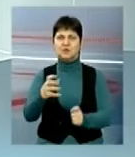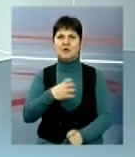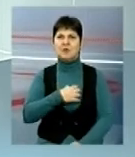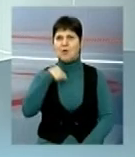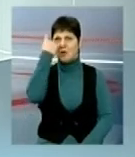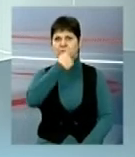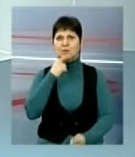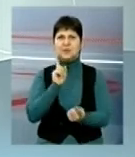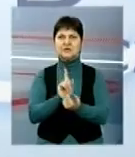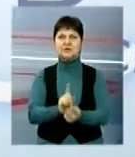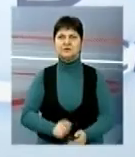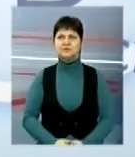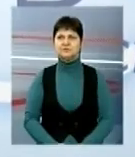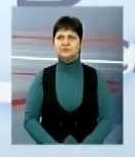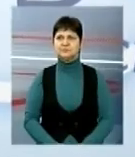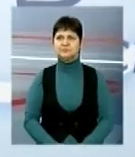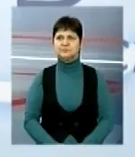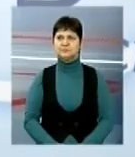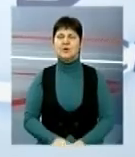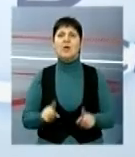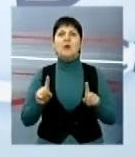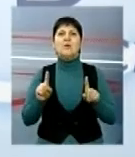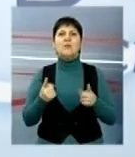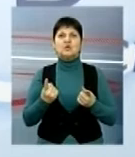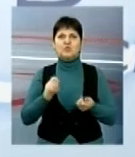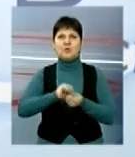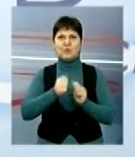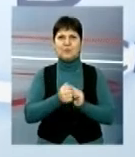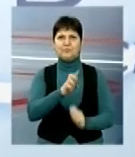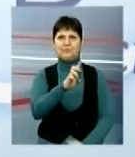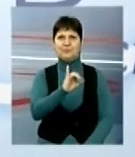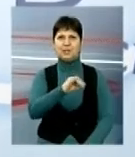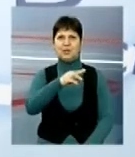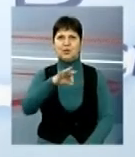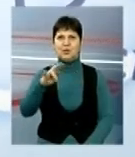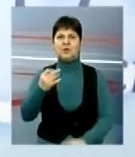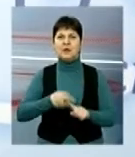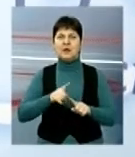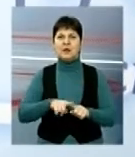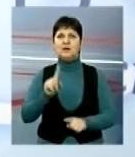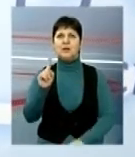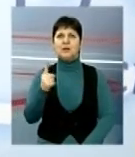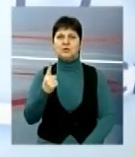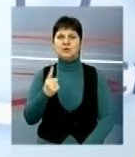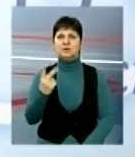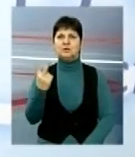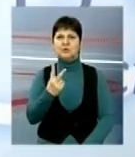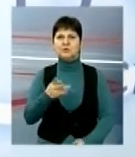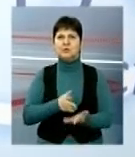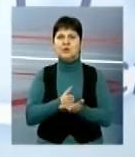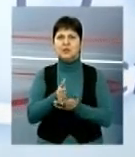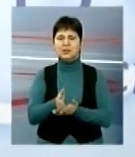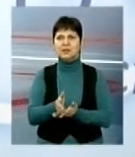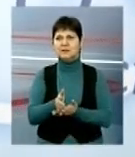особисто. Чому бетонна? Тому що, напевно, робити зміни в Україні в такому